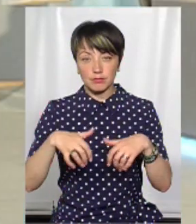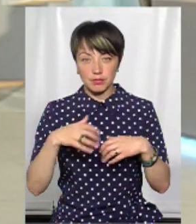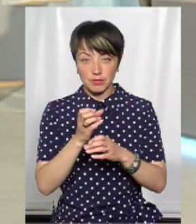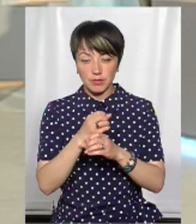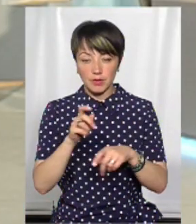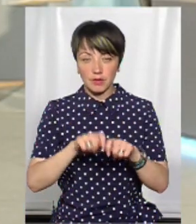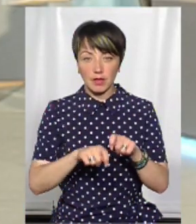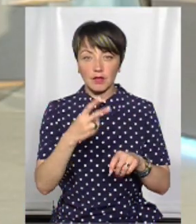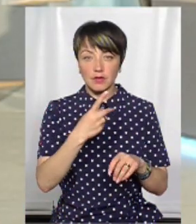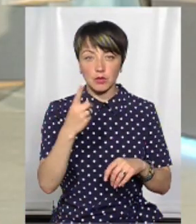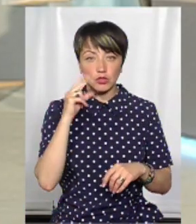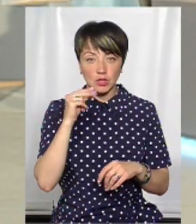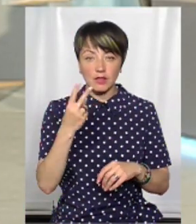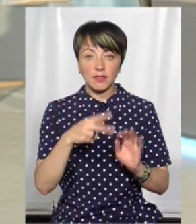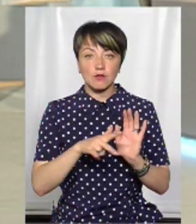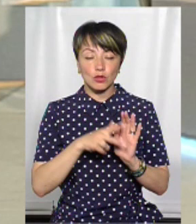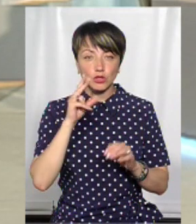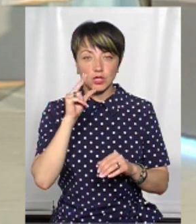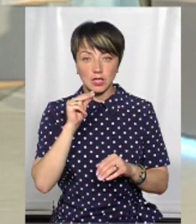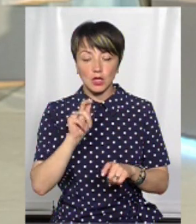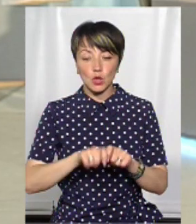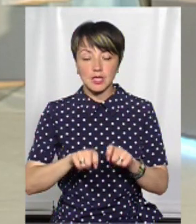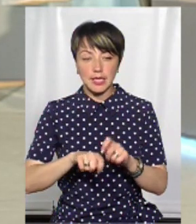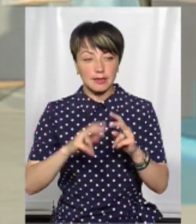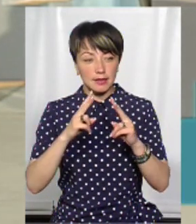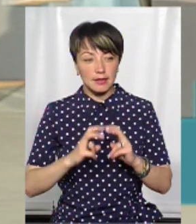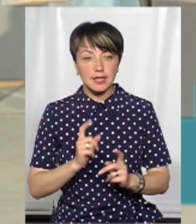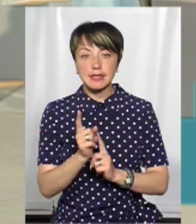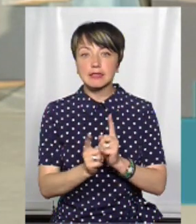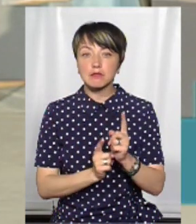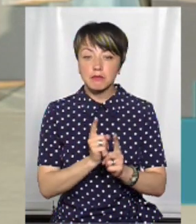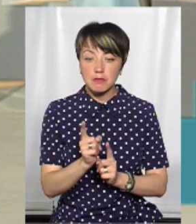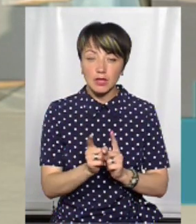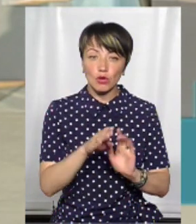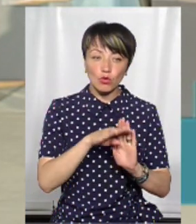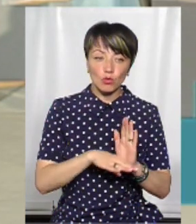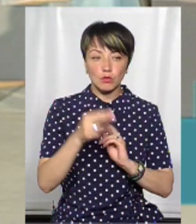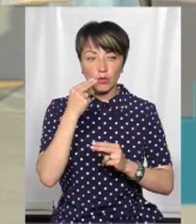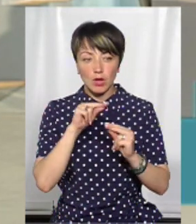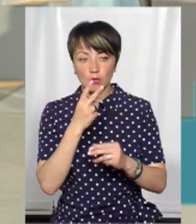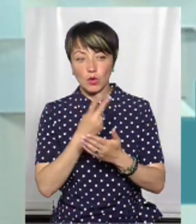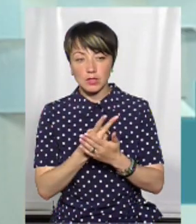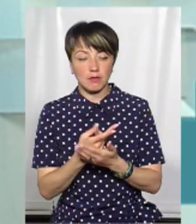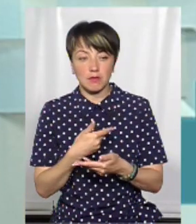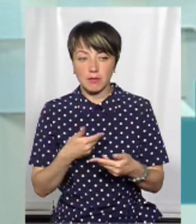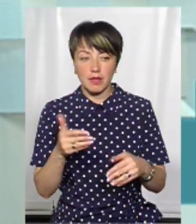я ж говорю, 21 числа відібрали і 28 число дослідили. Змін в ту чи іншу сторону